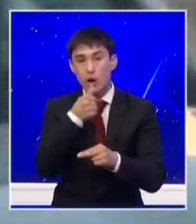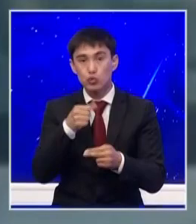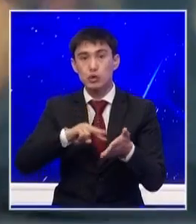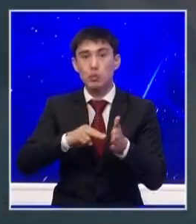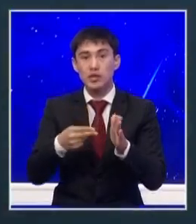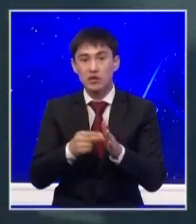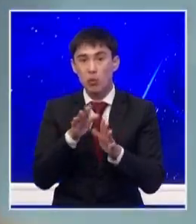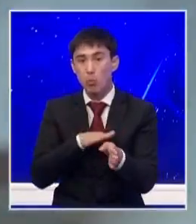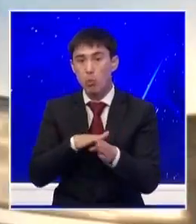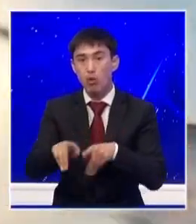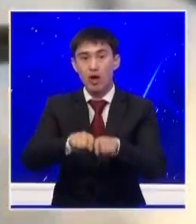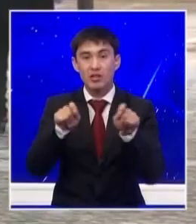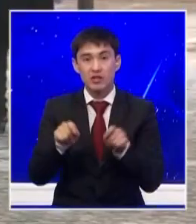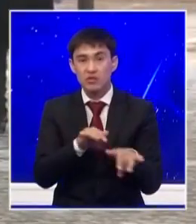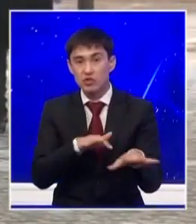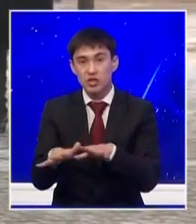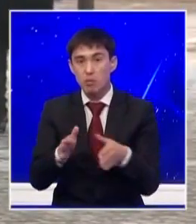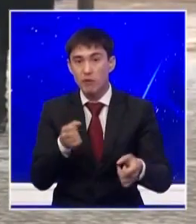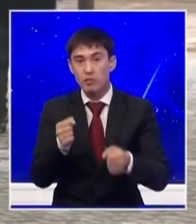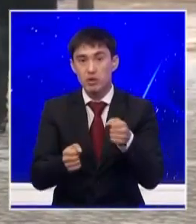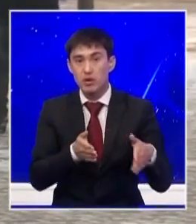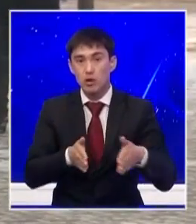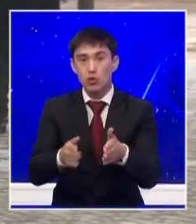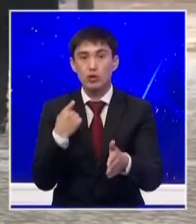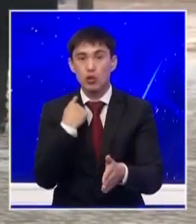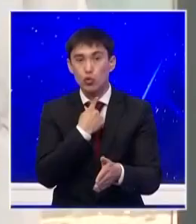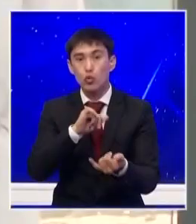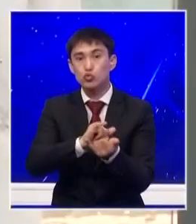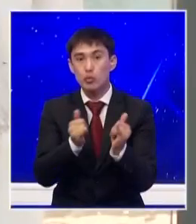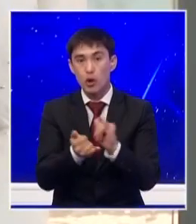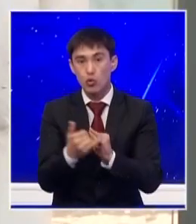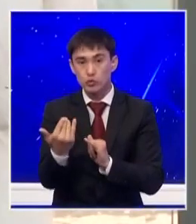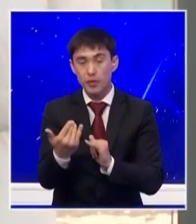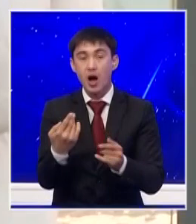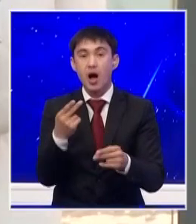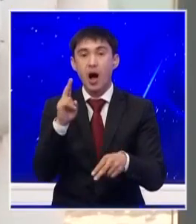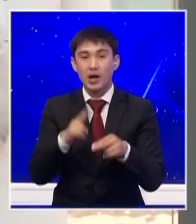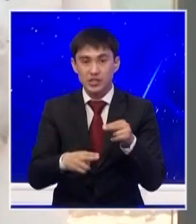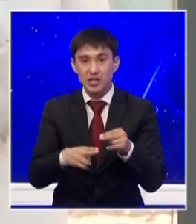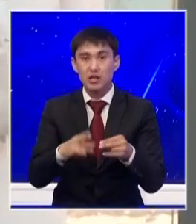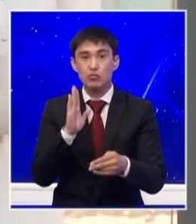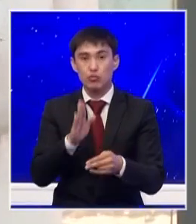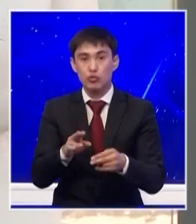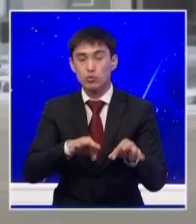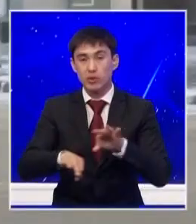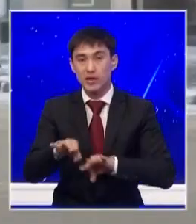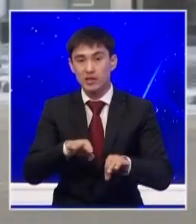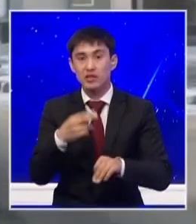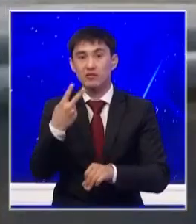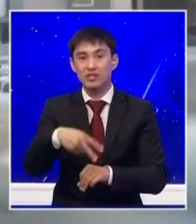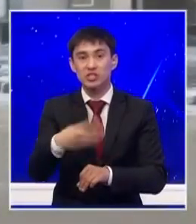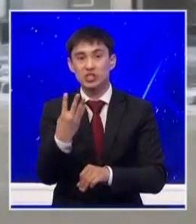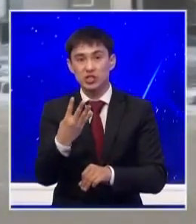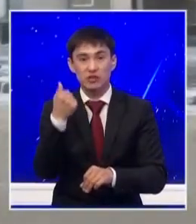запланировано полное открытие движения по автомобильной дороге Талдыкорган усть-каменогорск а окончательное решение этого проекта намечено